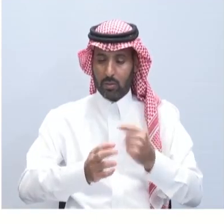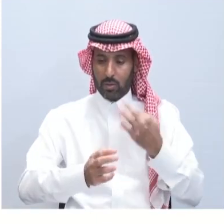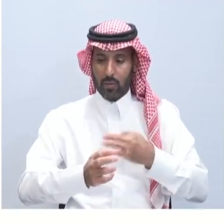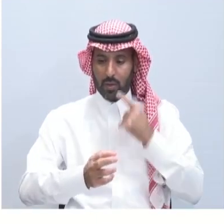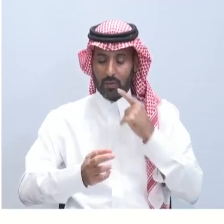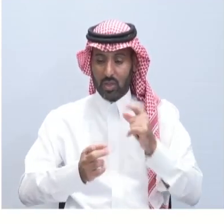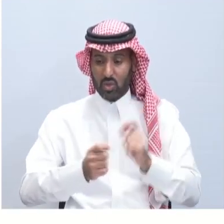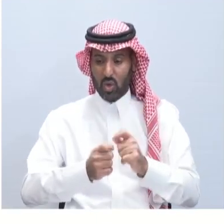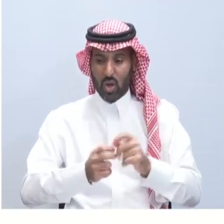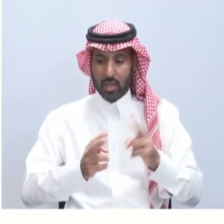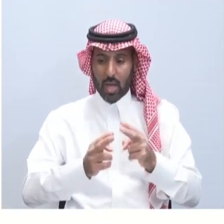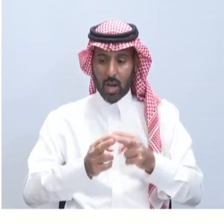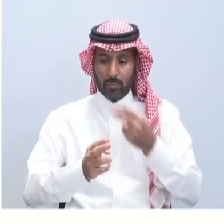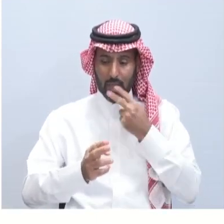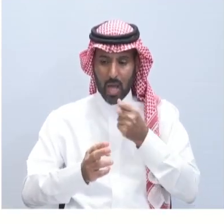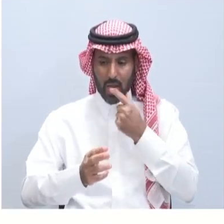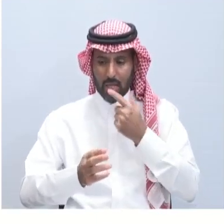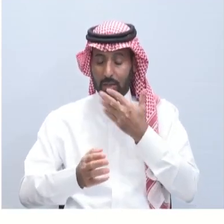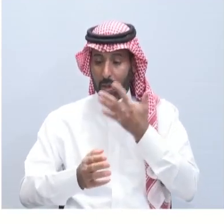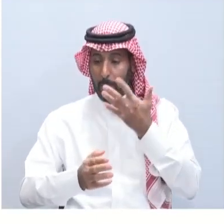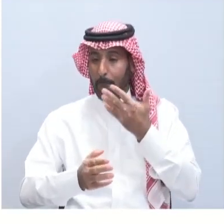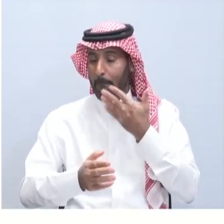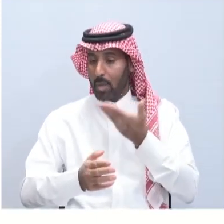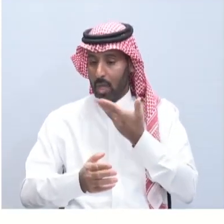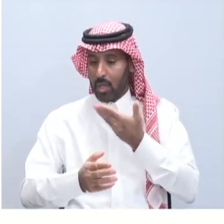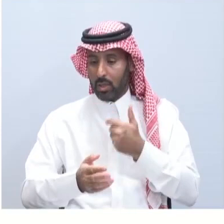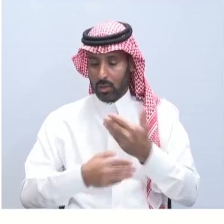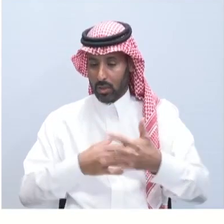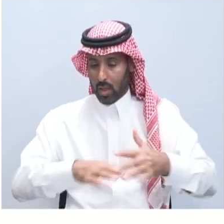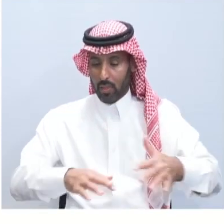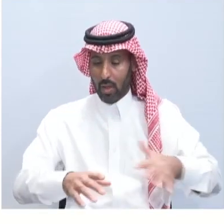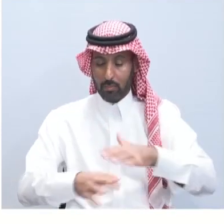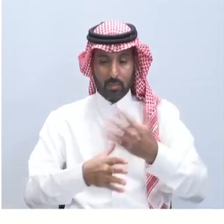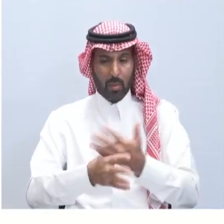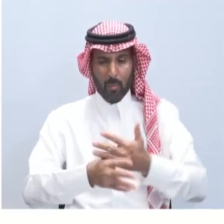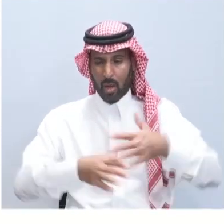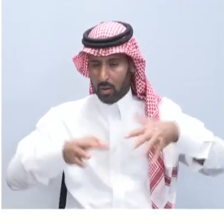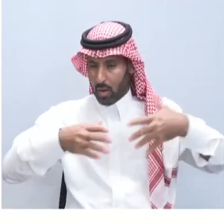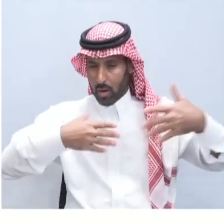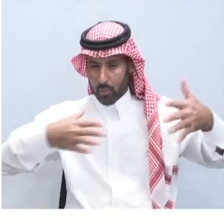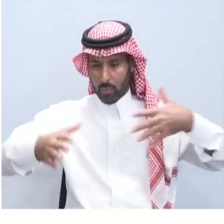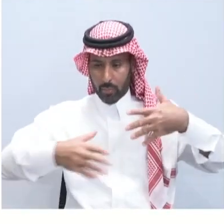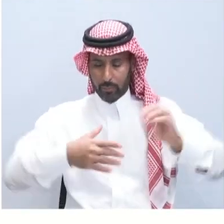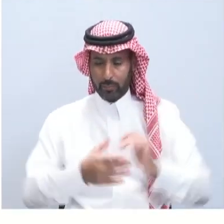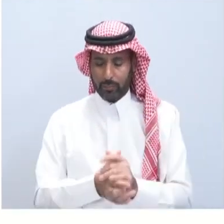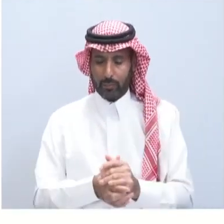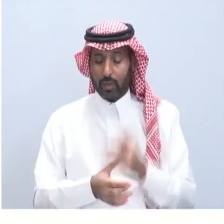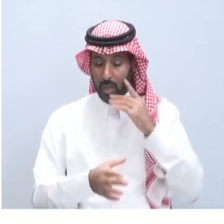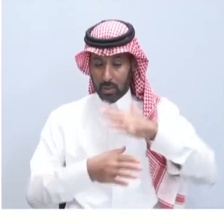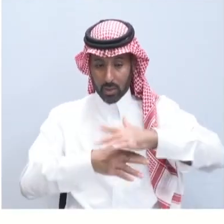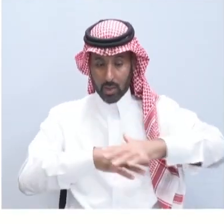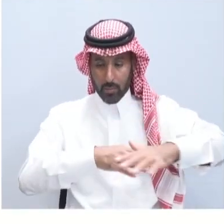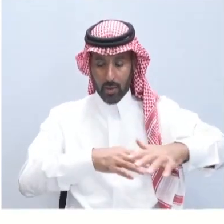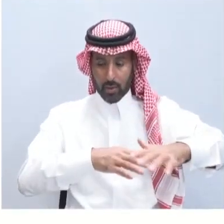او تحليه المياه وذكرنا بان حركه الامواج ما هي الا اثر حركه الرياح على سطح